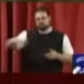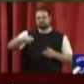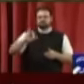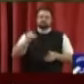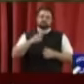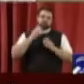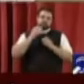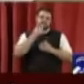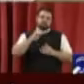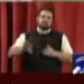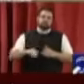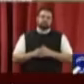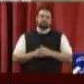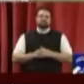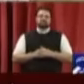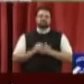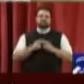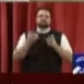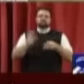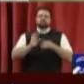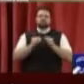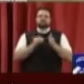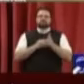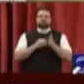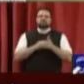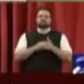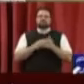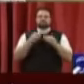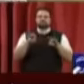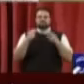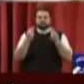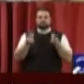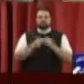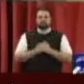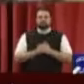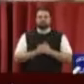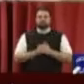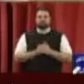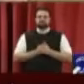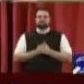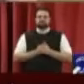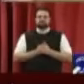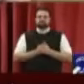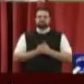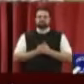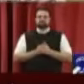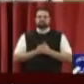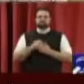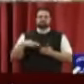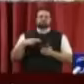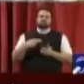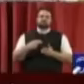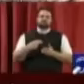Deci, cu alte cuvinte, estimație telespectator, trebuie să fii bun? trebuie. Nu trebuie. Este necesar să